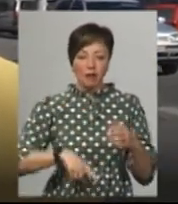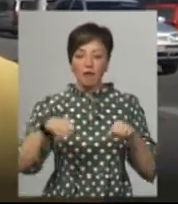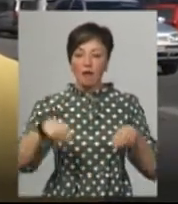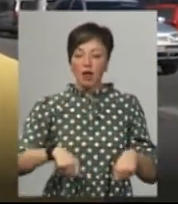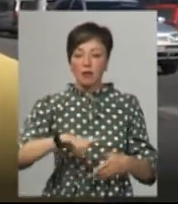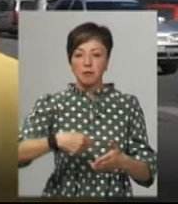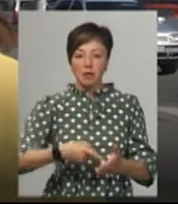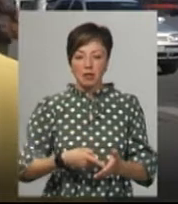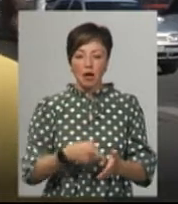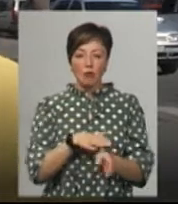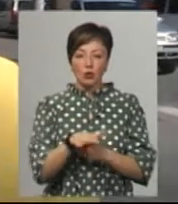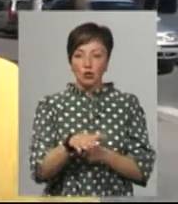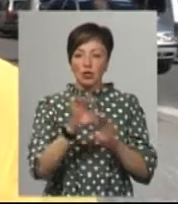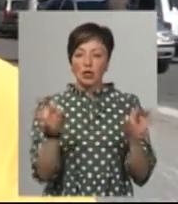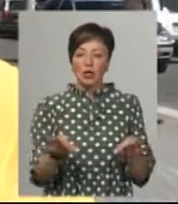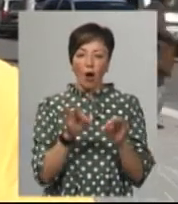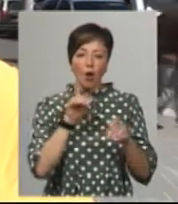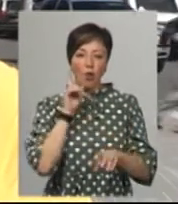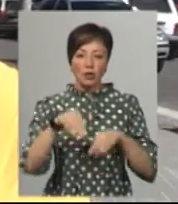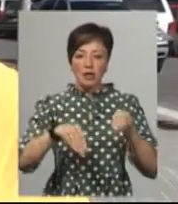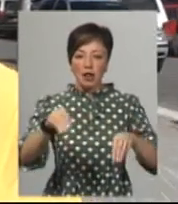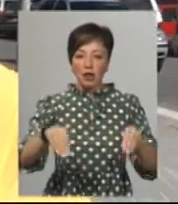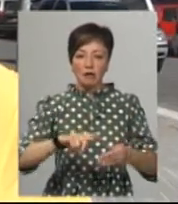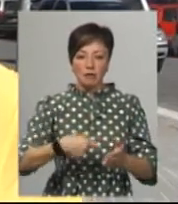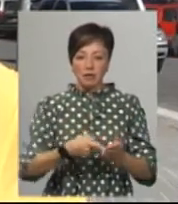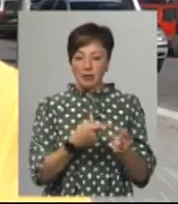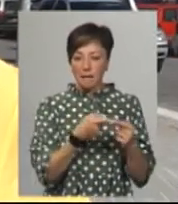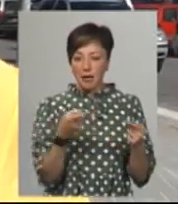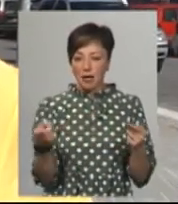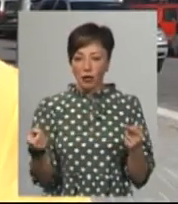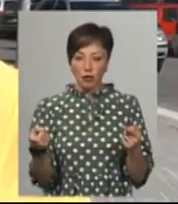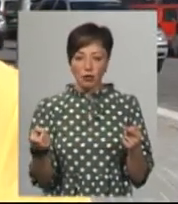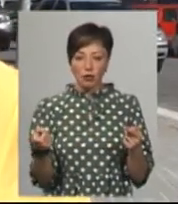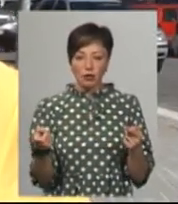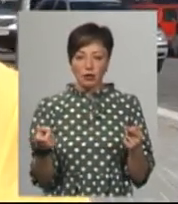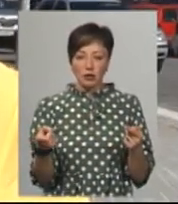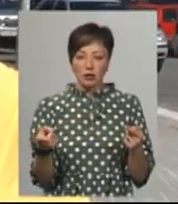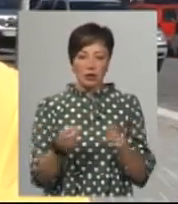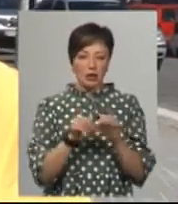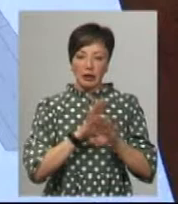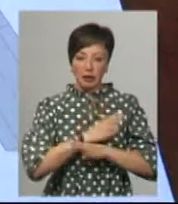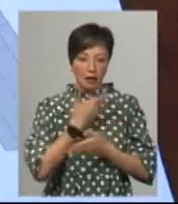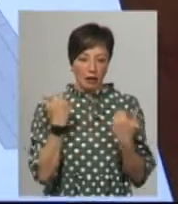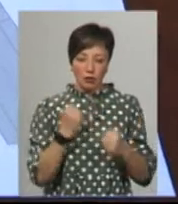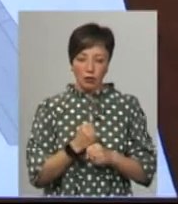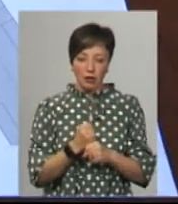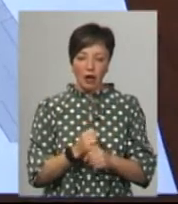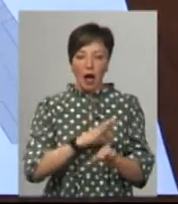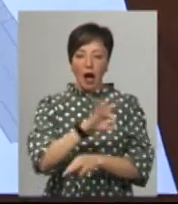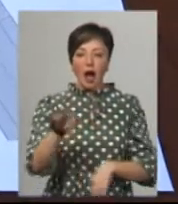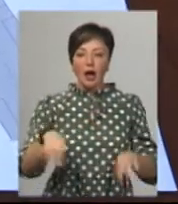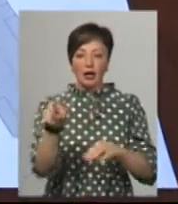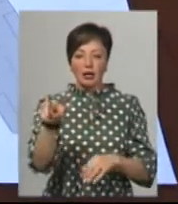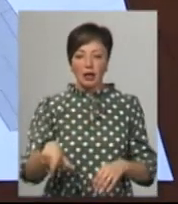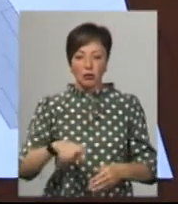влада міста абсолютно ніякого озеленення в місті за весь період часу не зробила. Архітектор міста